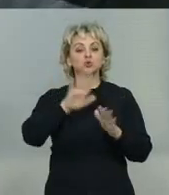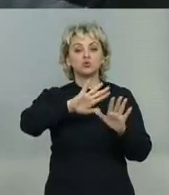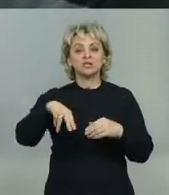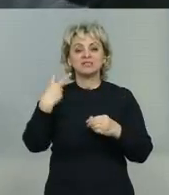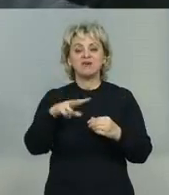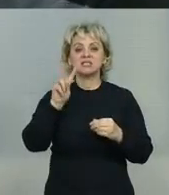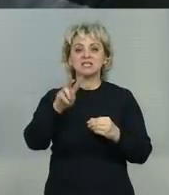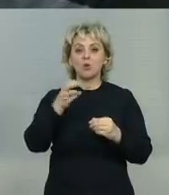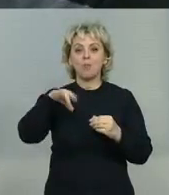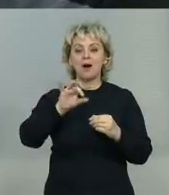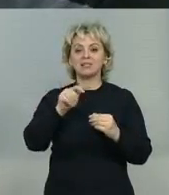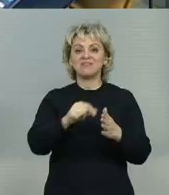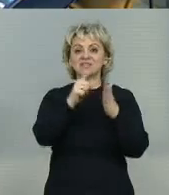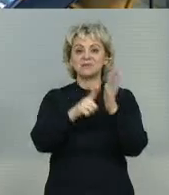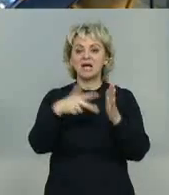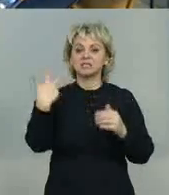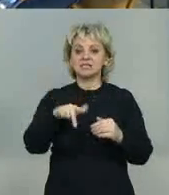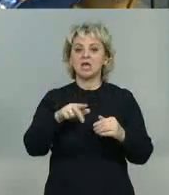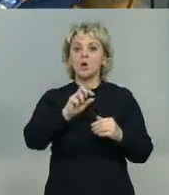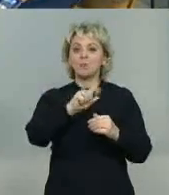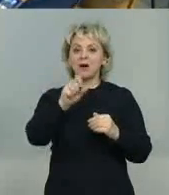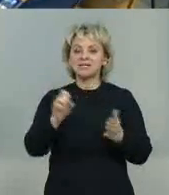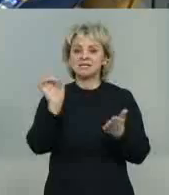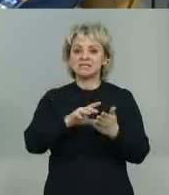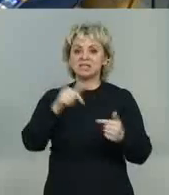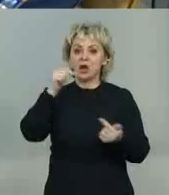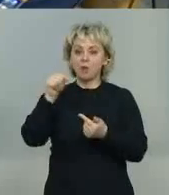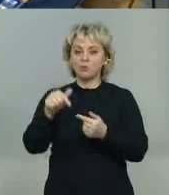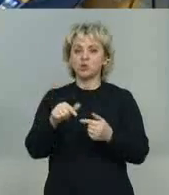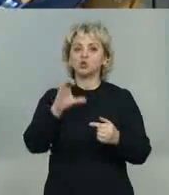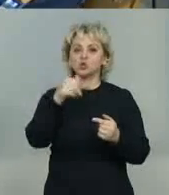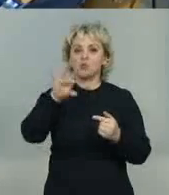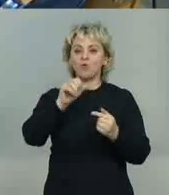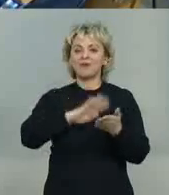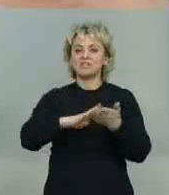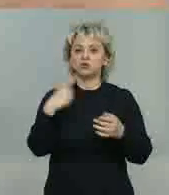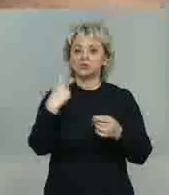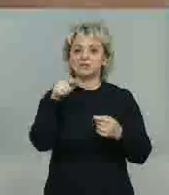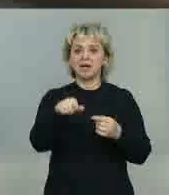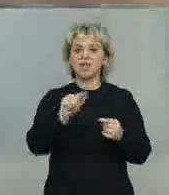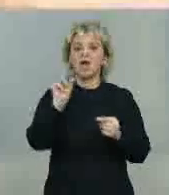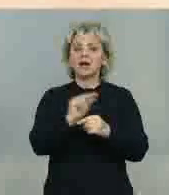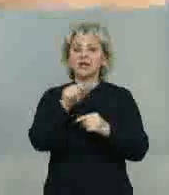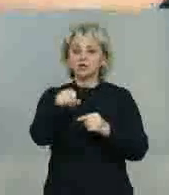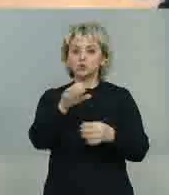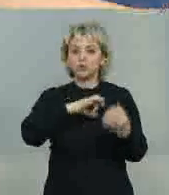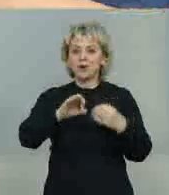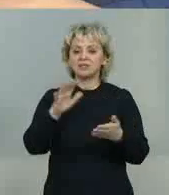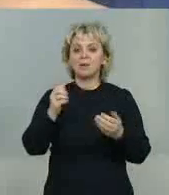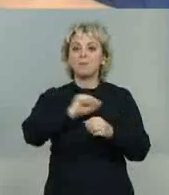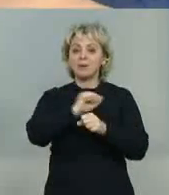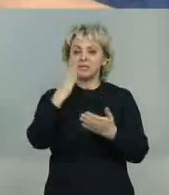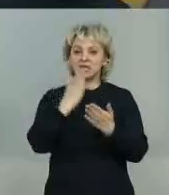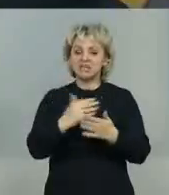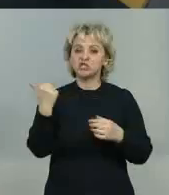пройдут 22 марта в 17:30 на базе Центра компетенции на Суворова, 91. На корректировку проектов победителей есть